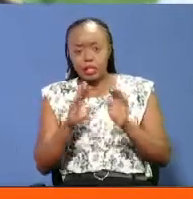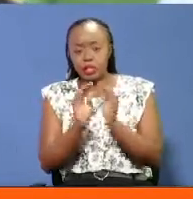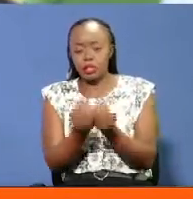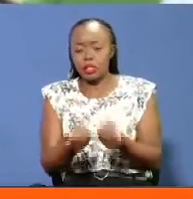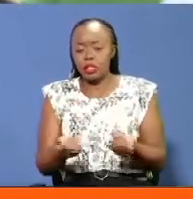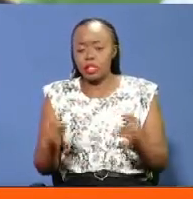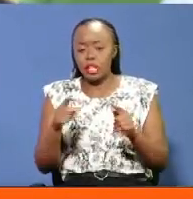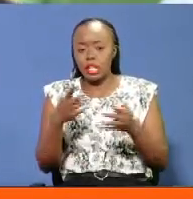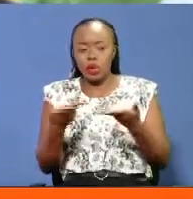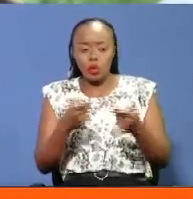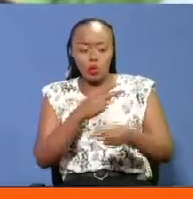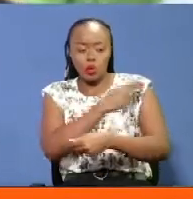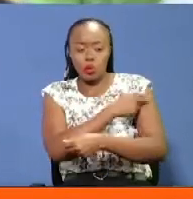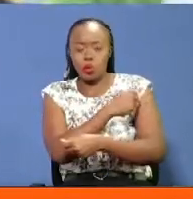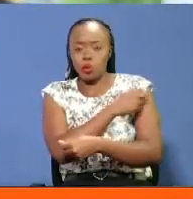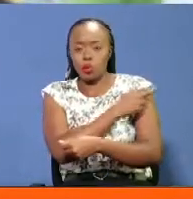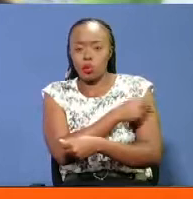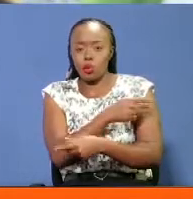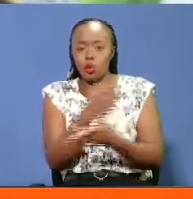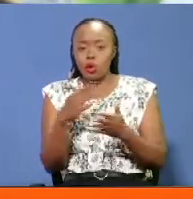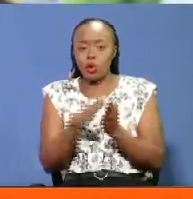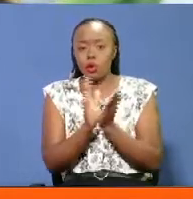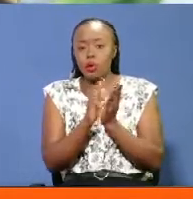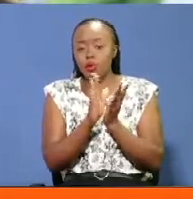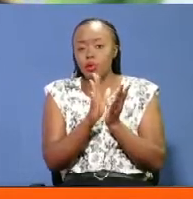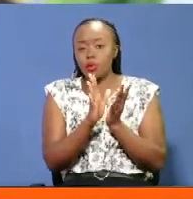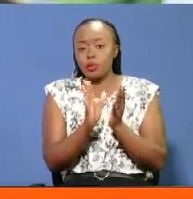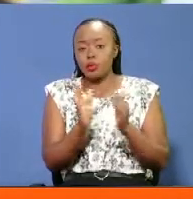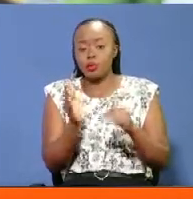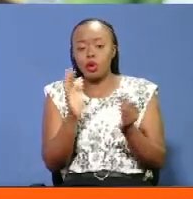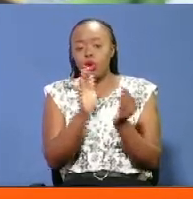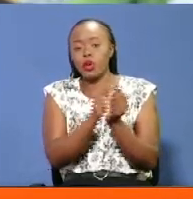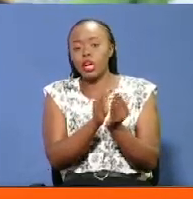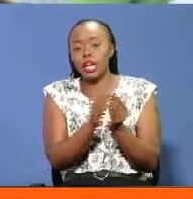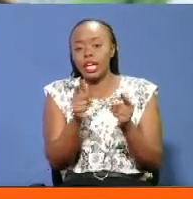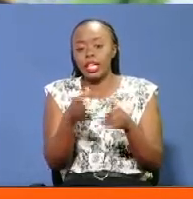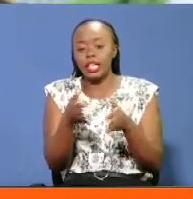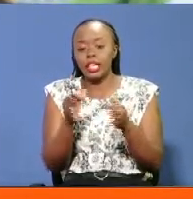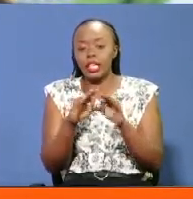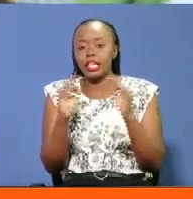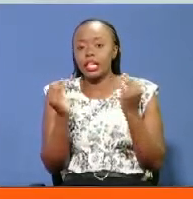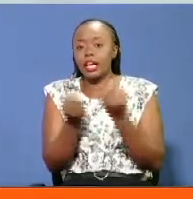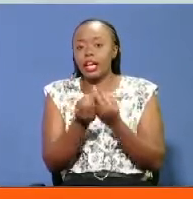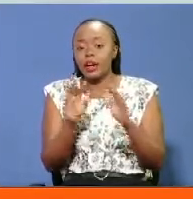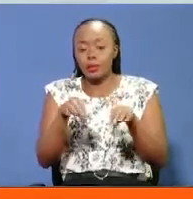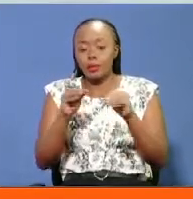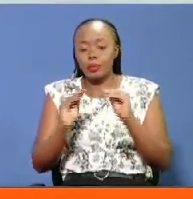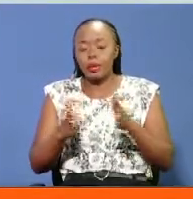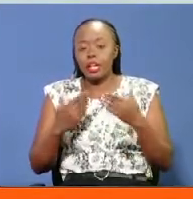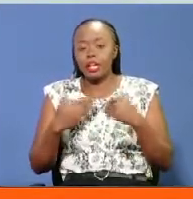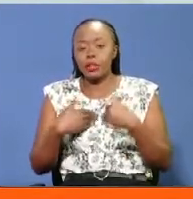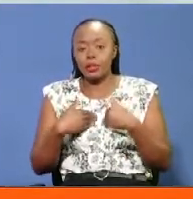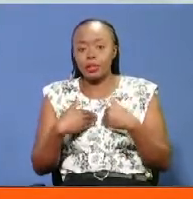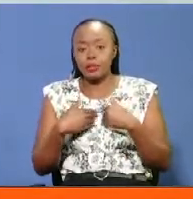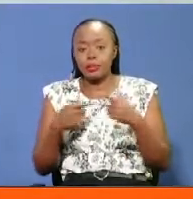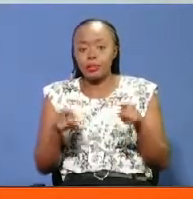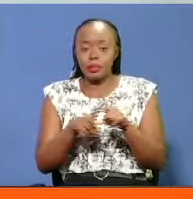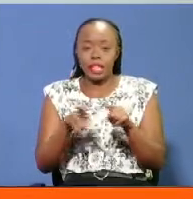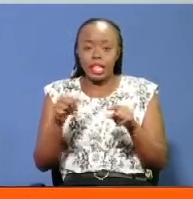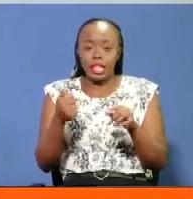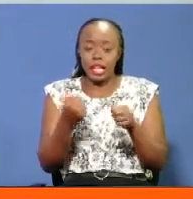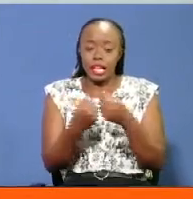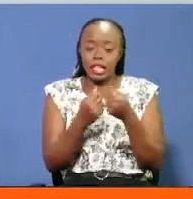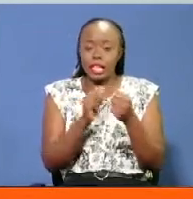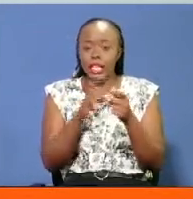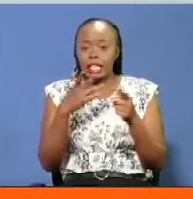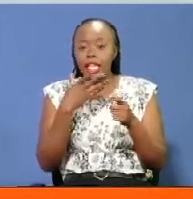Kwale Hospital kwa mahifadhi zaidi, ili tuweze kuwapatia familia muda wa kupanga mazishi. Pacha hao walikuwa wameshinda na baba